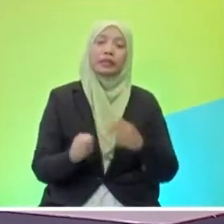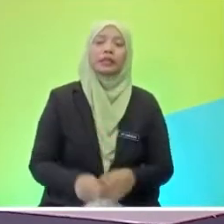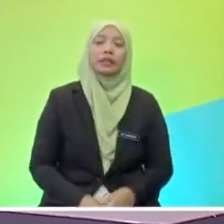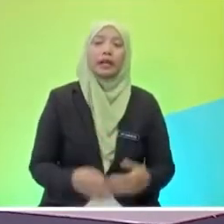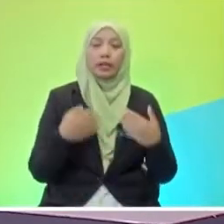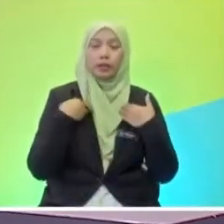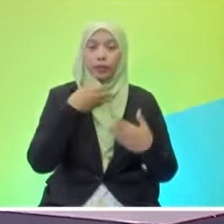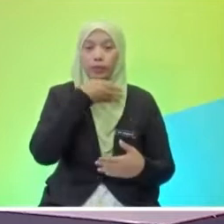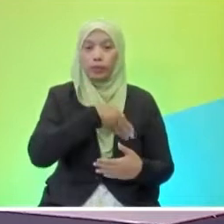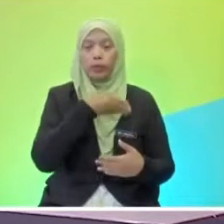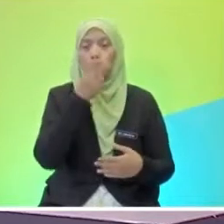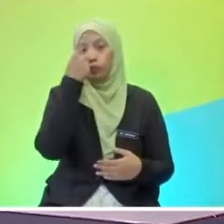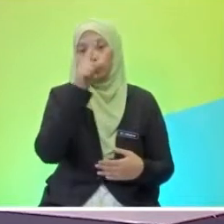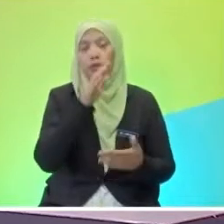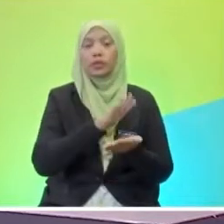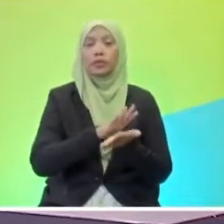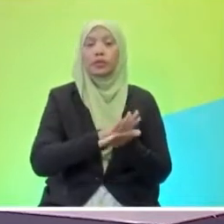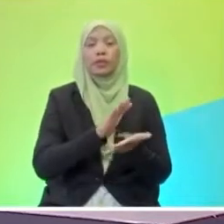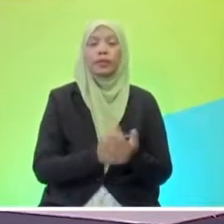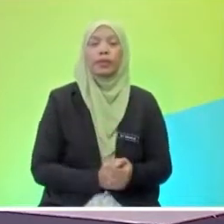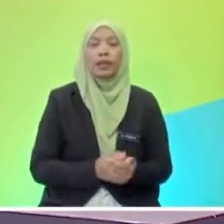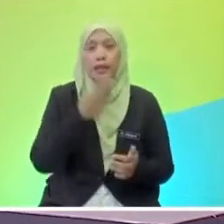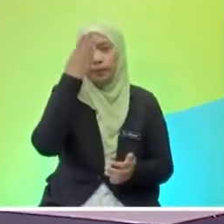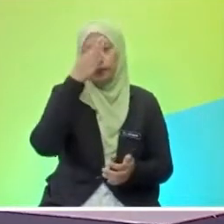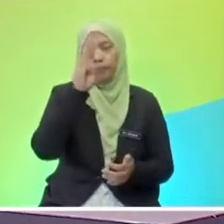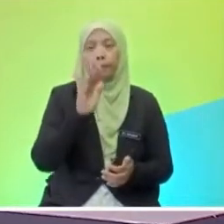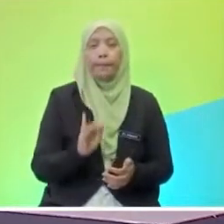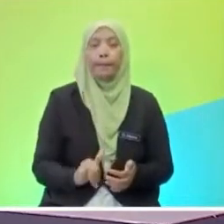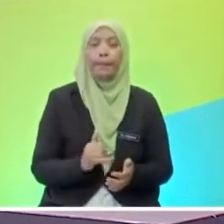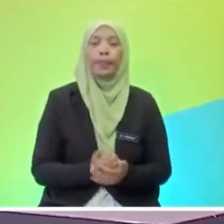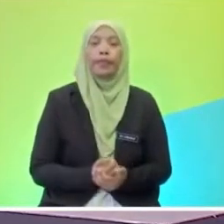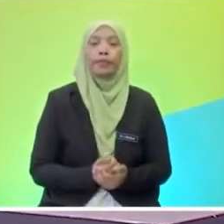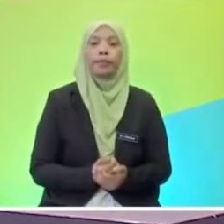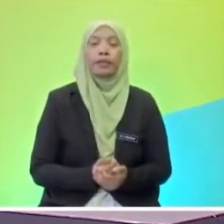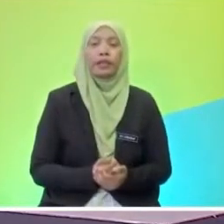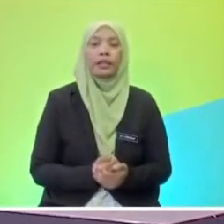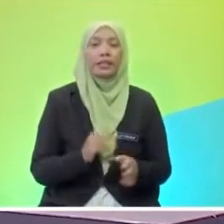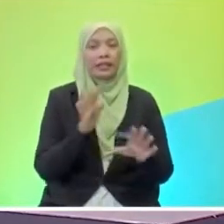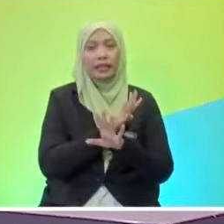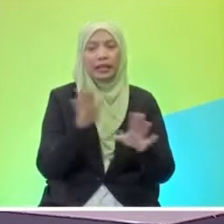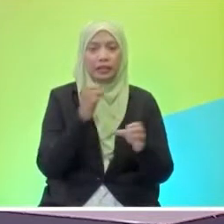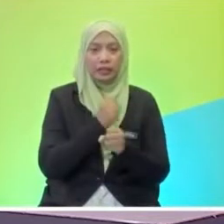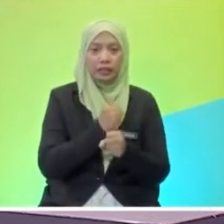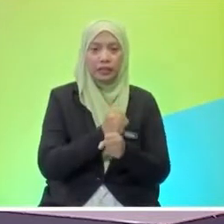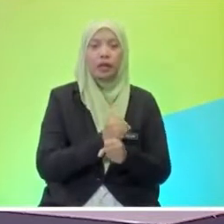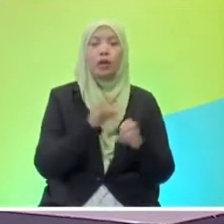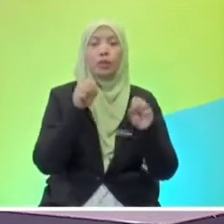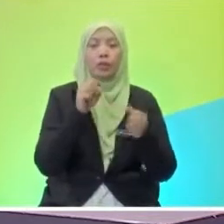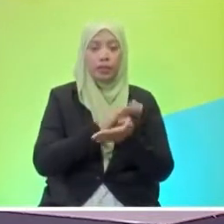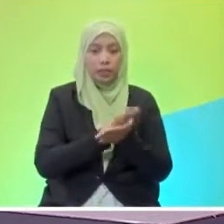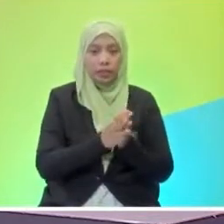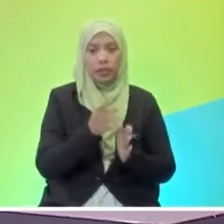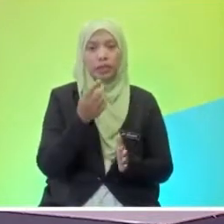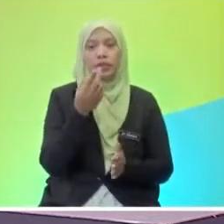sekolah Oke bagi yang mengangguk ke ah itu pun boleh jadi duit